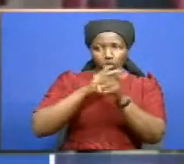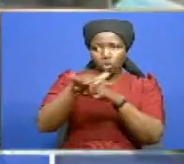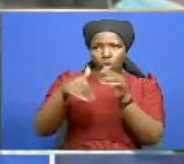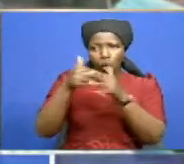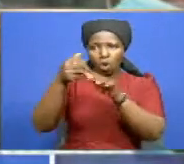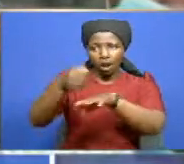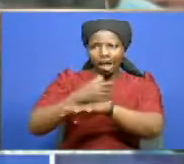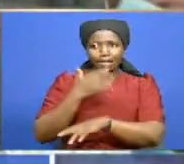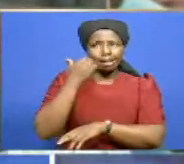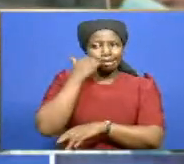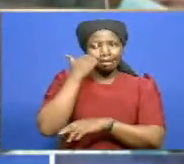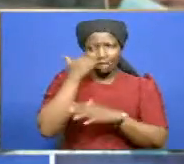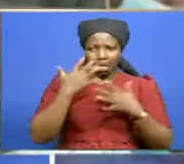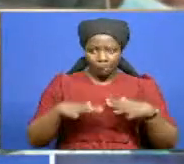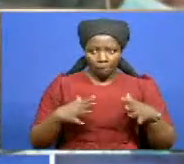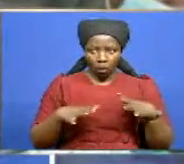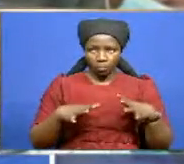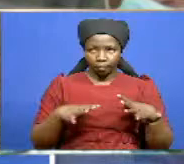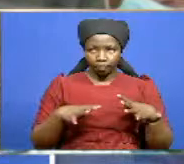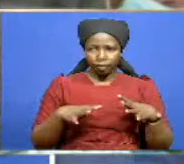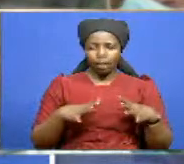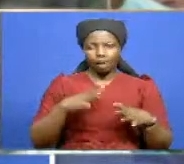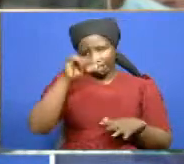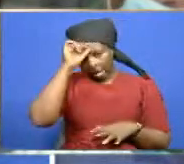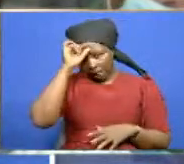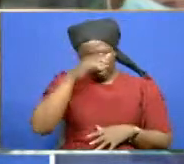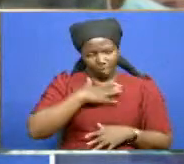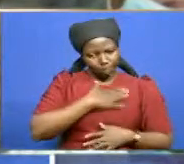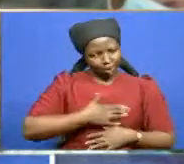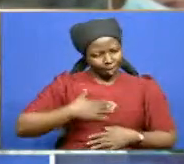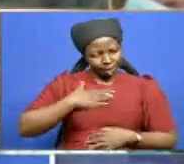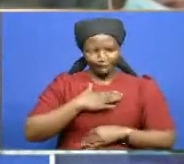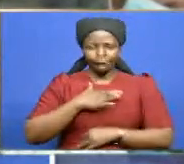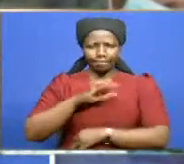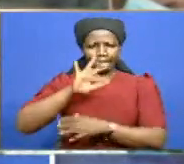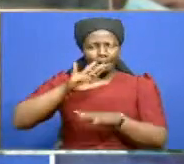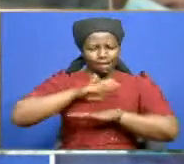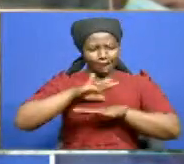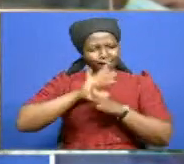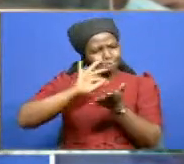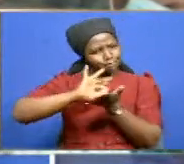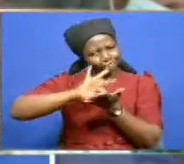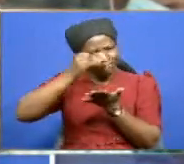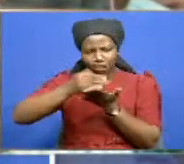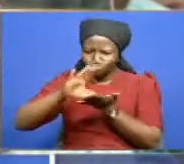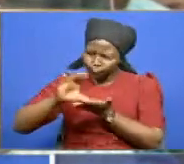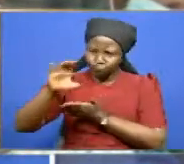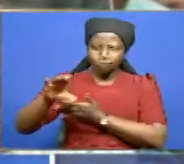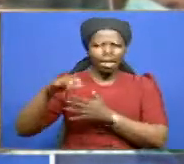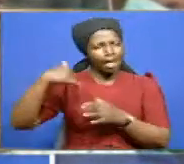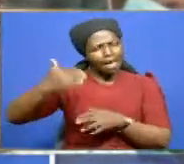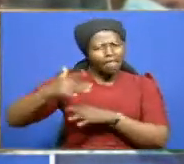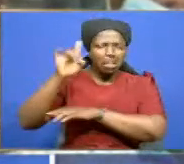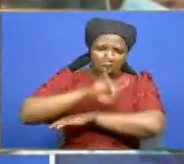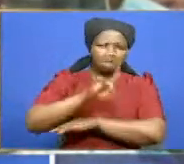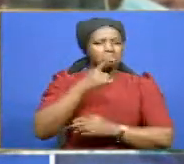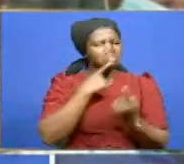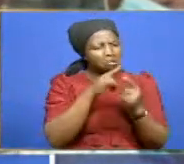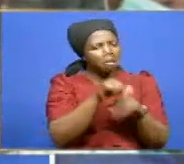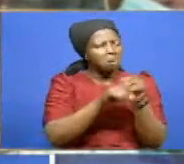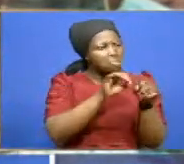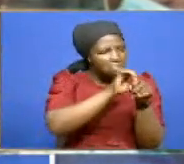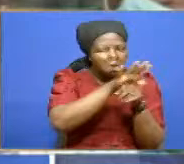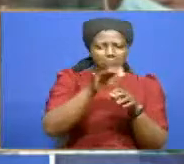saratani. Serikali tafadhalini tengeni pesa ya kutosha. Kila siku kuongea juu ya COVID. Tafadhali pale ugonjwa wa